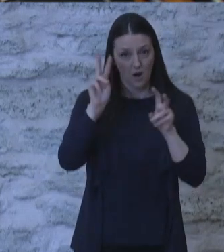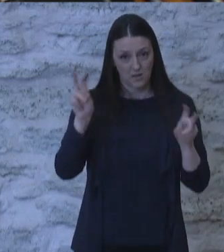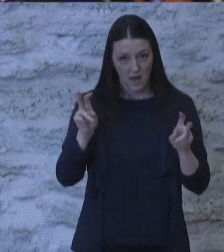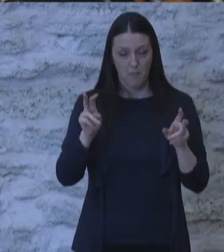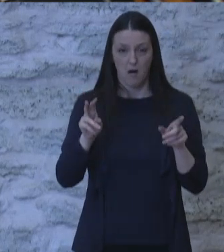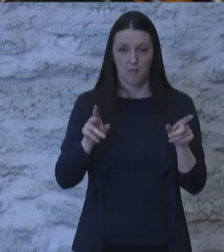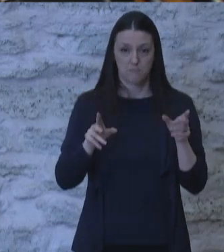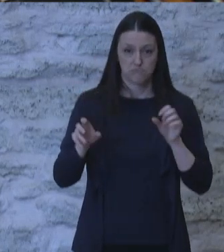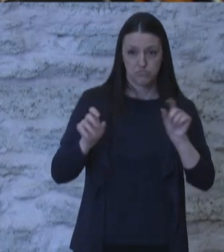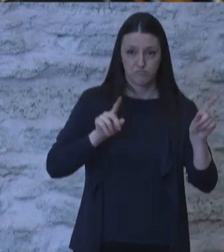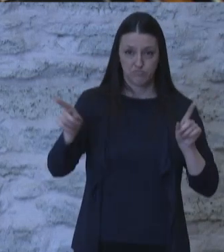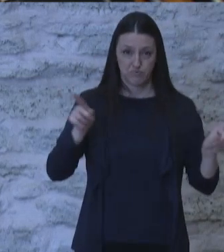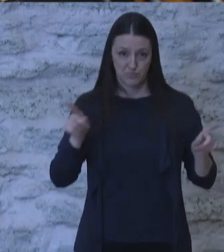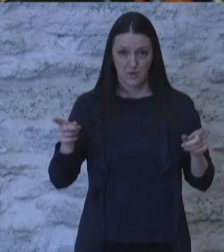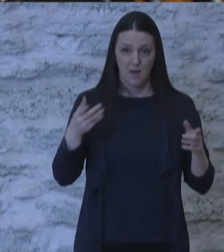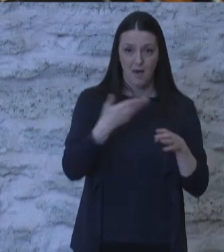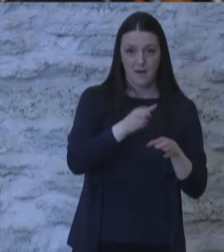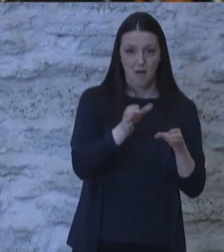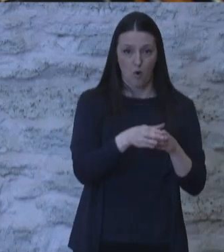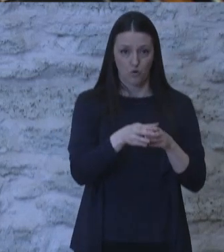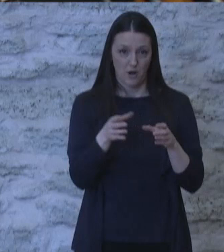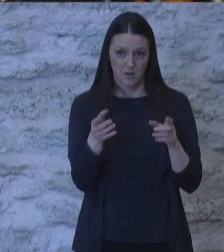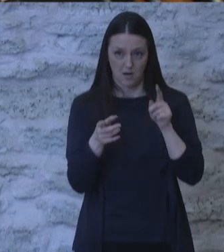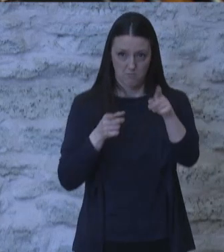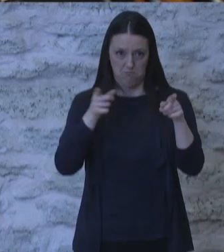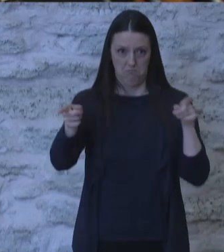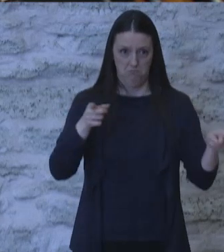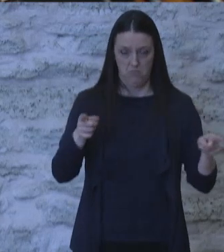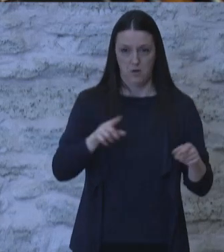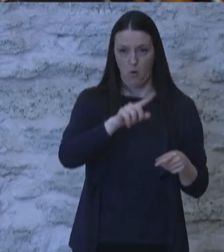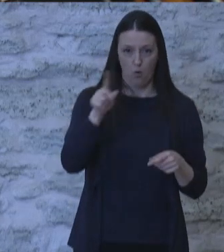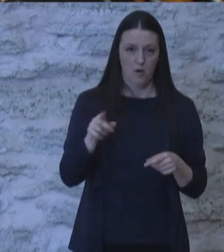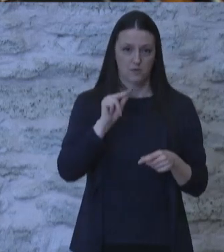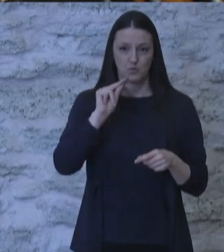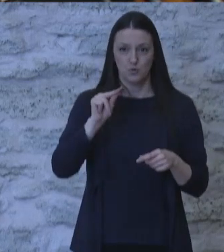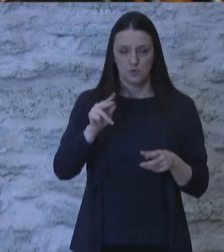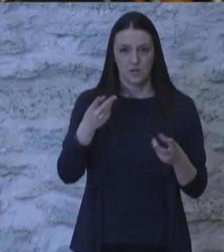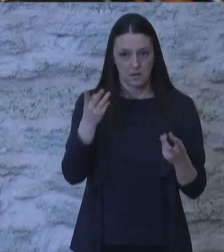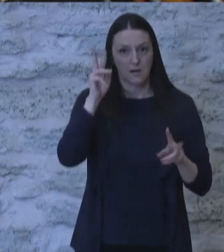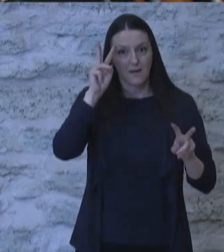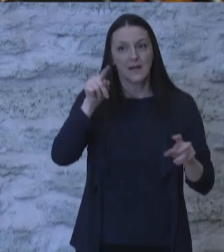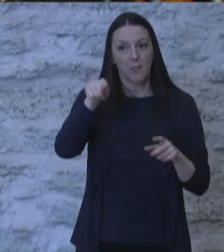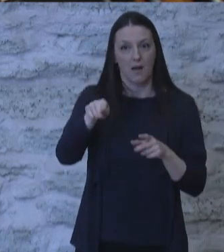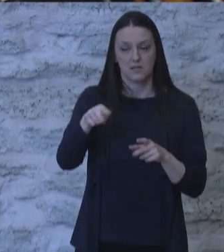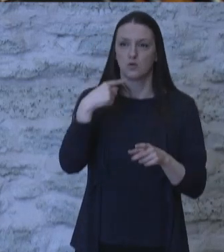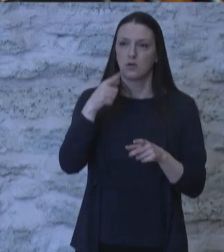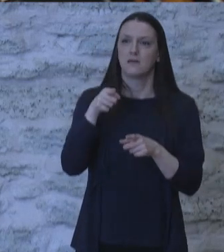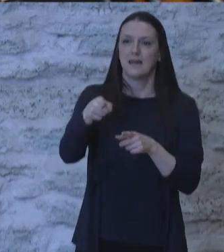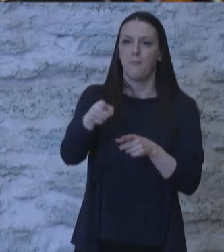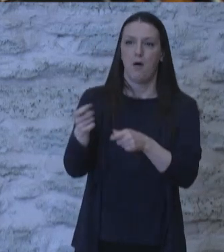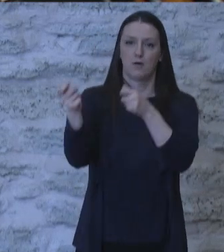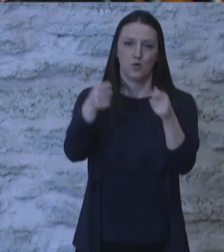erakondlikuks ja näidatakse näpuga oppositsiooni erakonnale. Õldakse nimeliselt, kes levitab koronat,